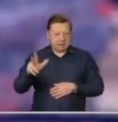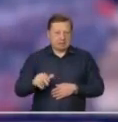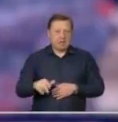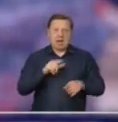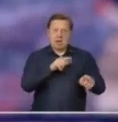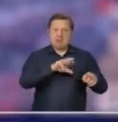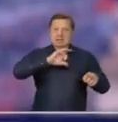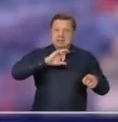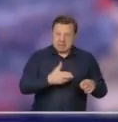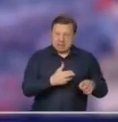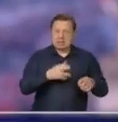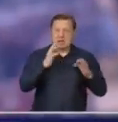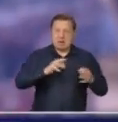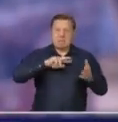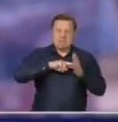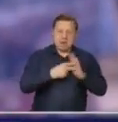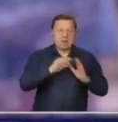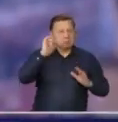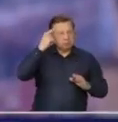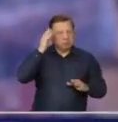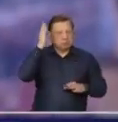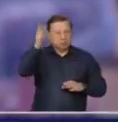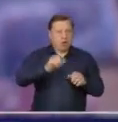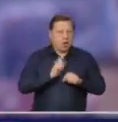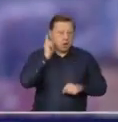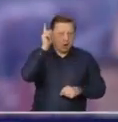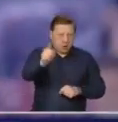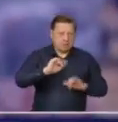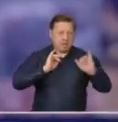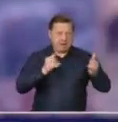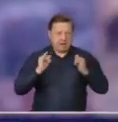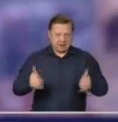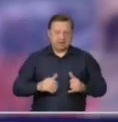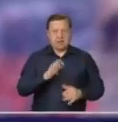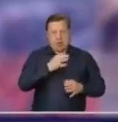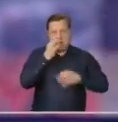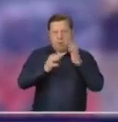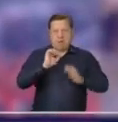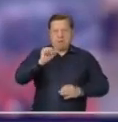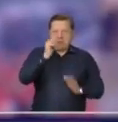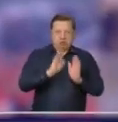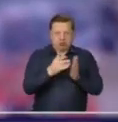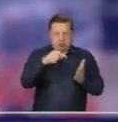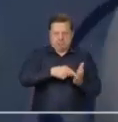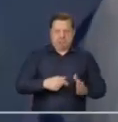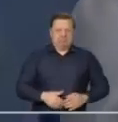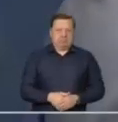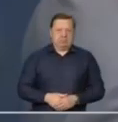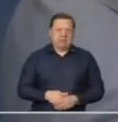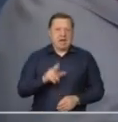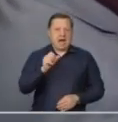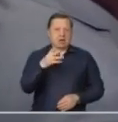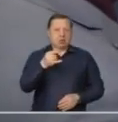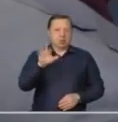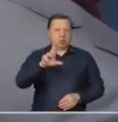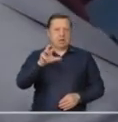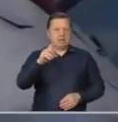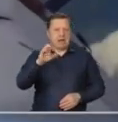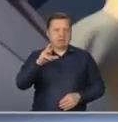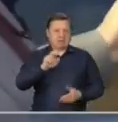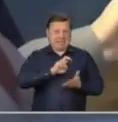planuje, jak i czym polecieć w kosmos i o takich wyzwaniach opowiada w swojej pierwszej książce. Artur Chmielewski, inżynier